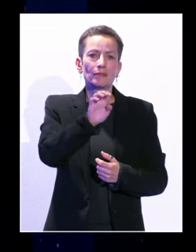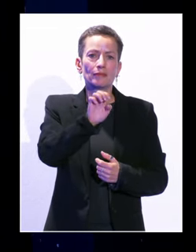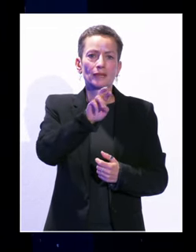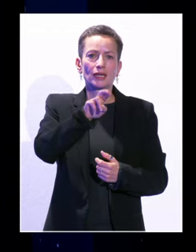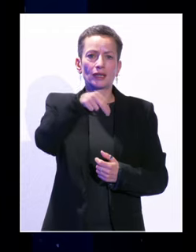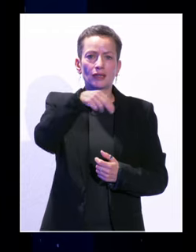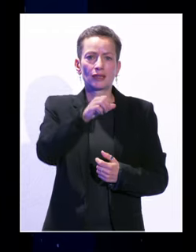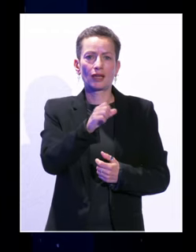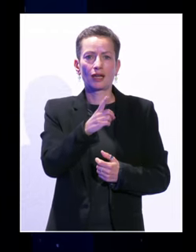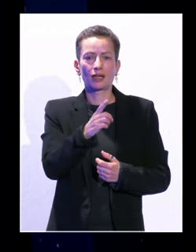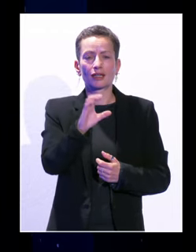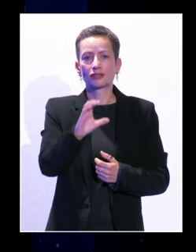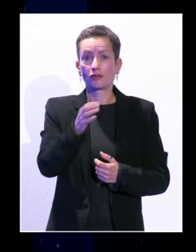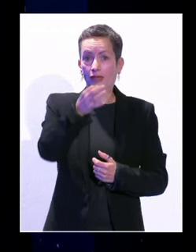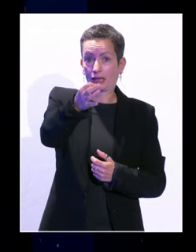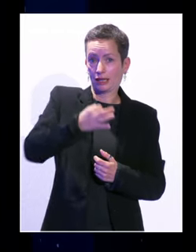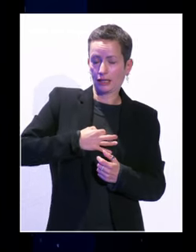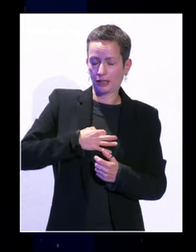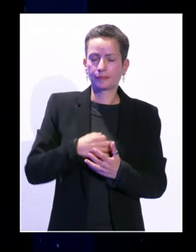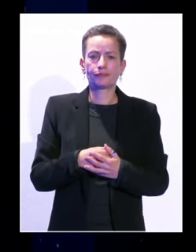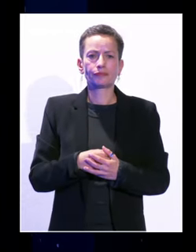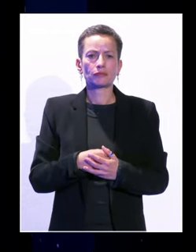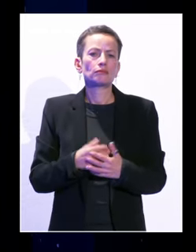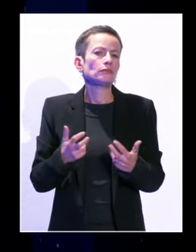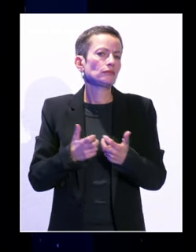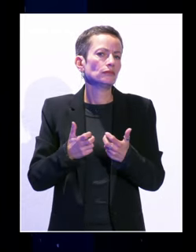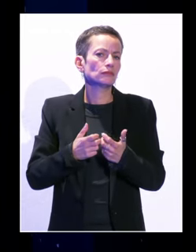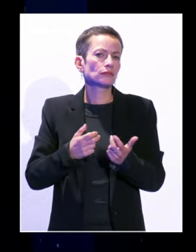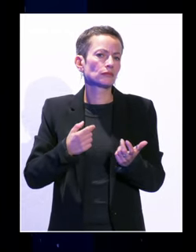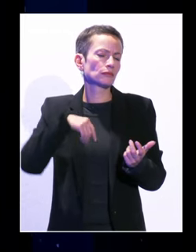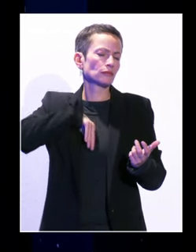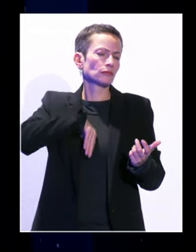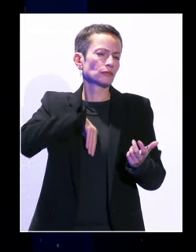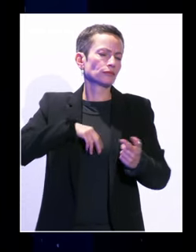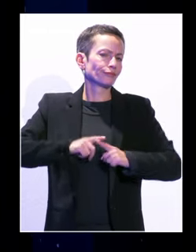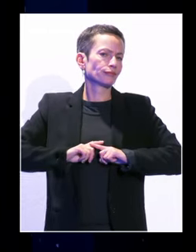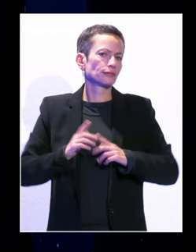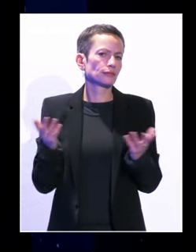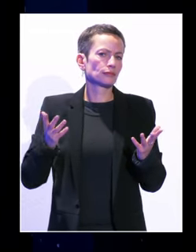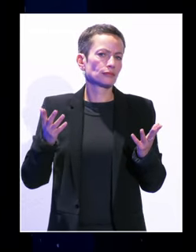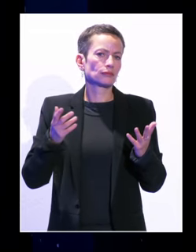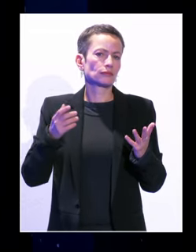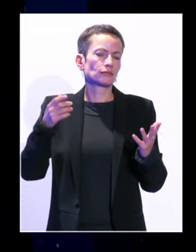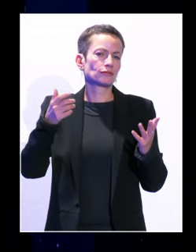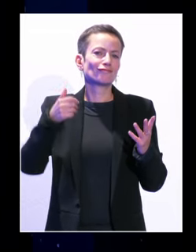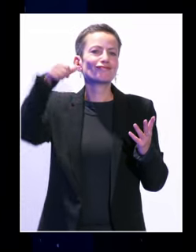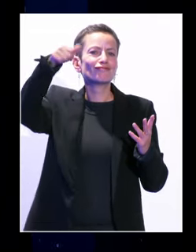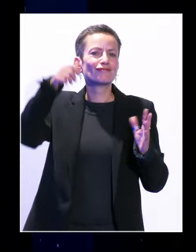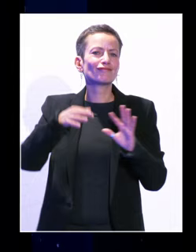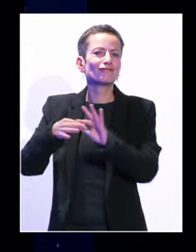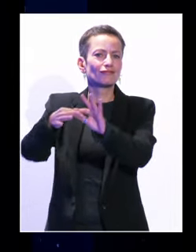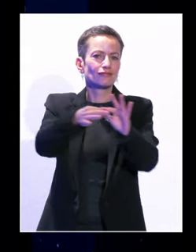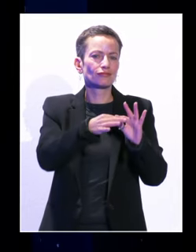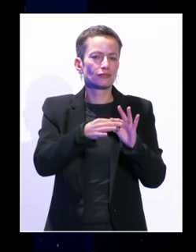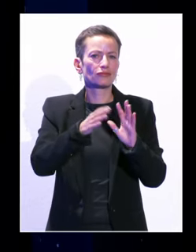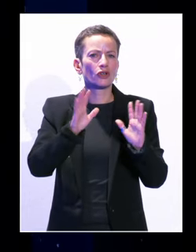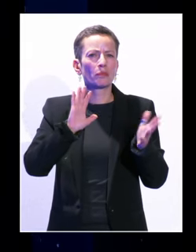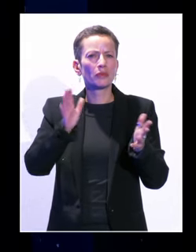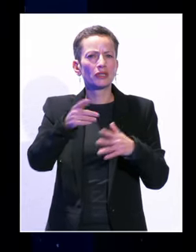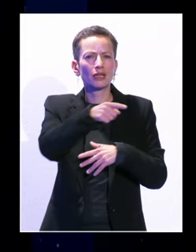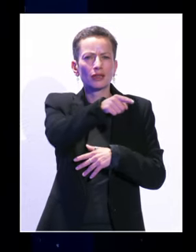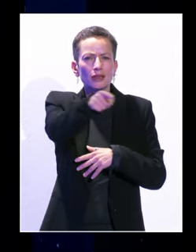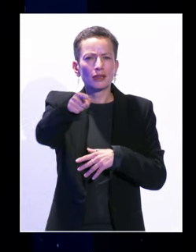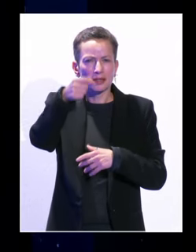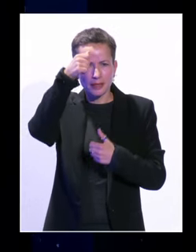par exemple, nous croyons profondément à l'unité. Peut-être certains se souviendront du slogan que